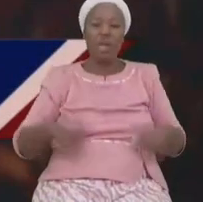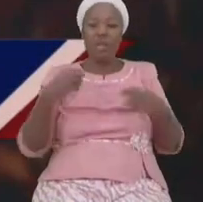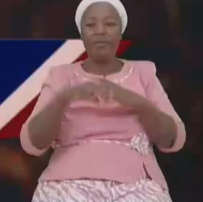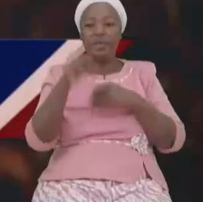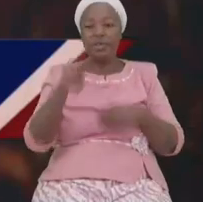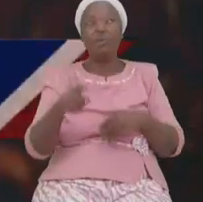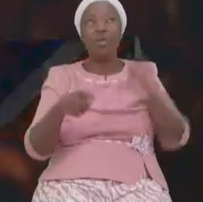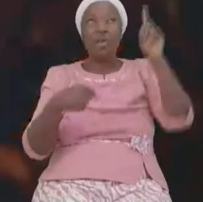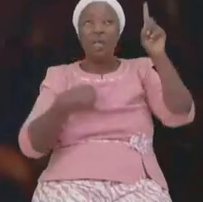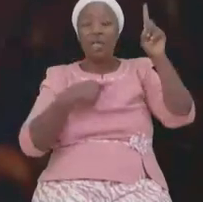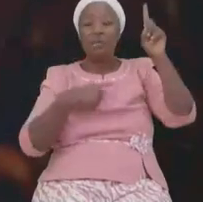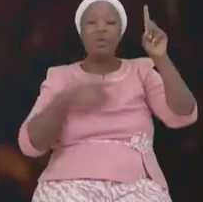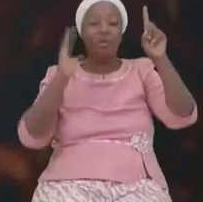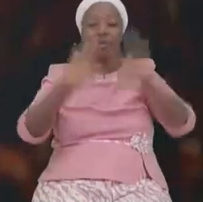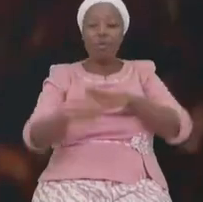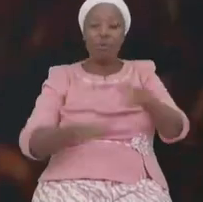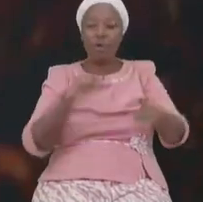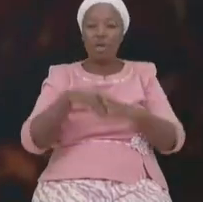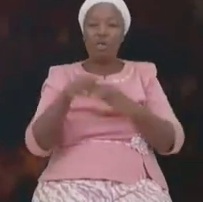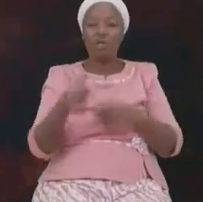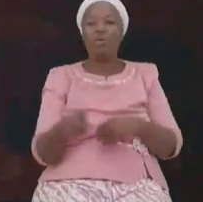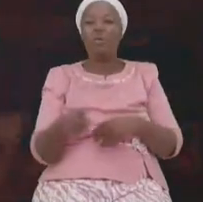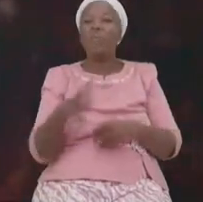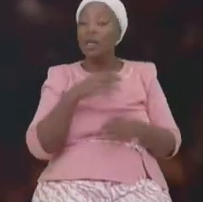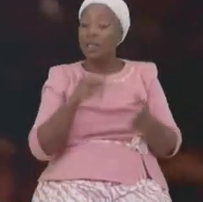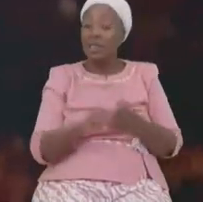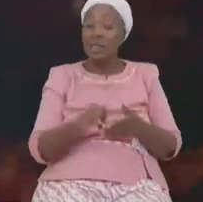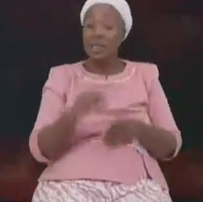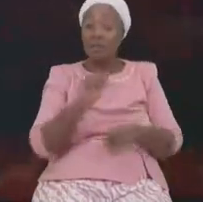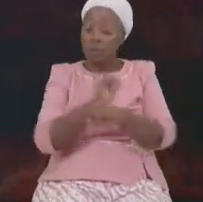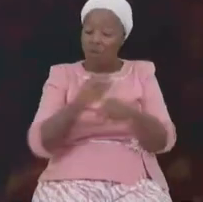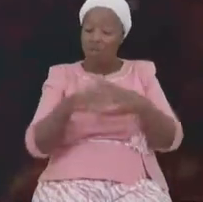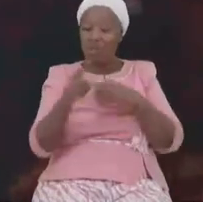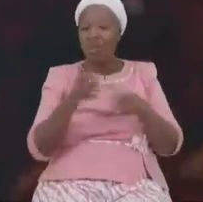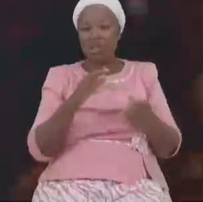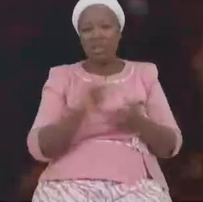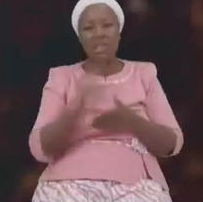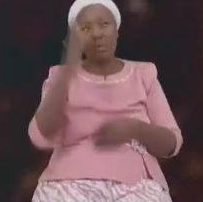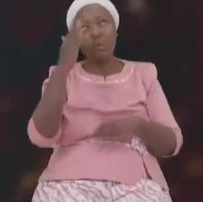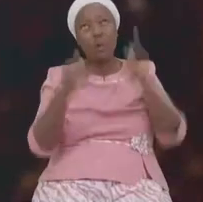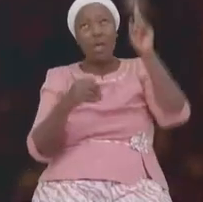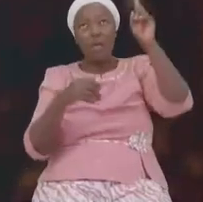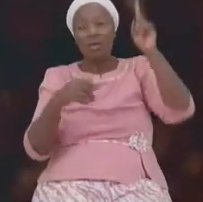en vous. Voilà pourquoi il s'intéresse. Notre corps n'est pas seulement, d'accord, ce n'est pas important